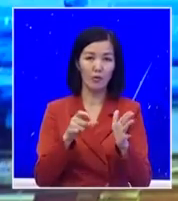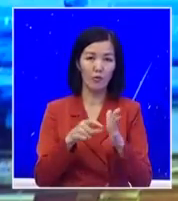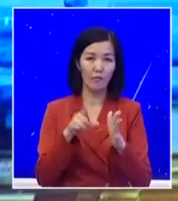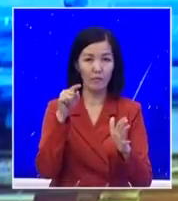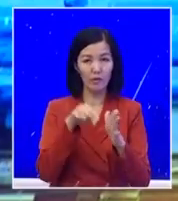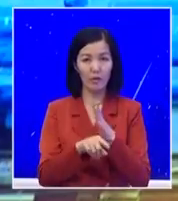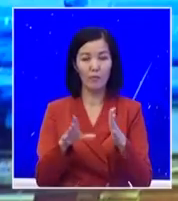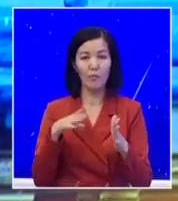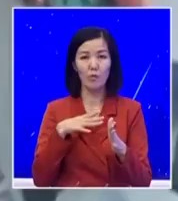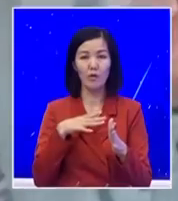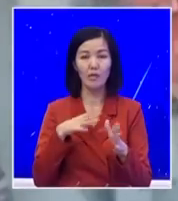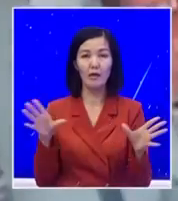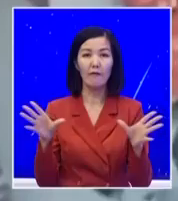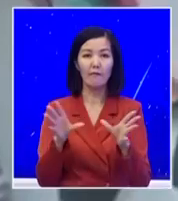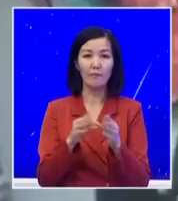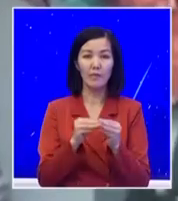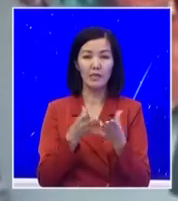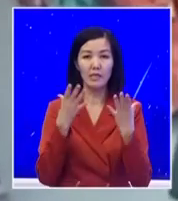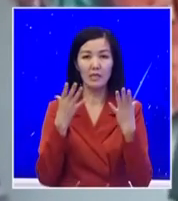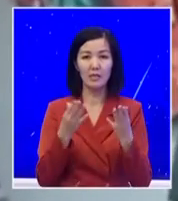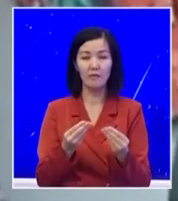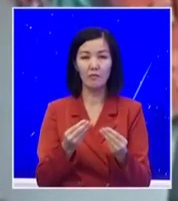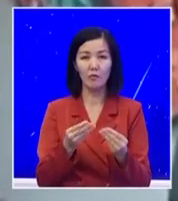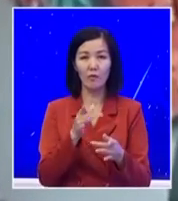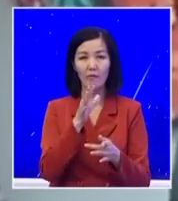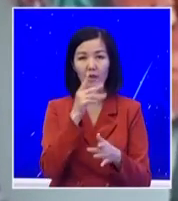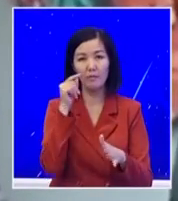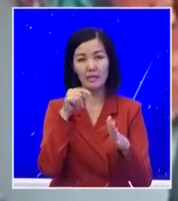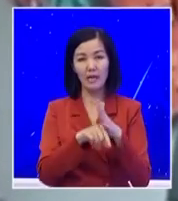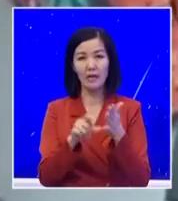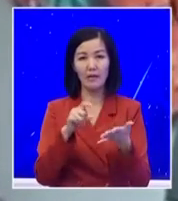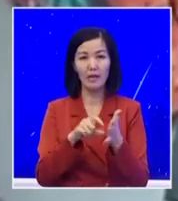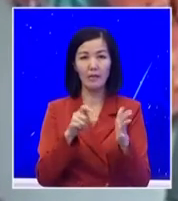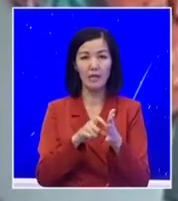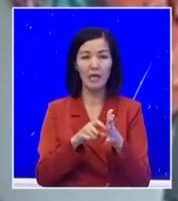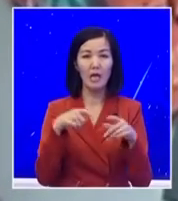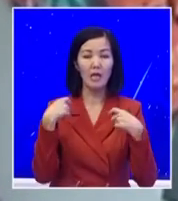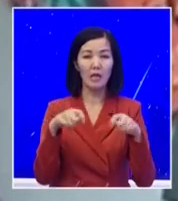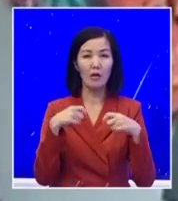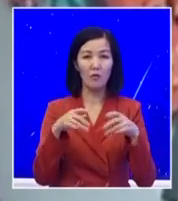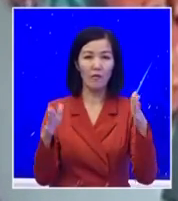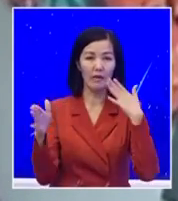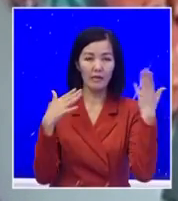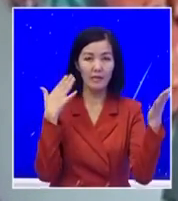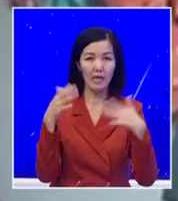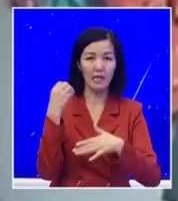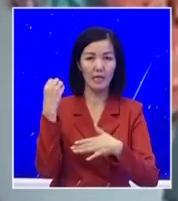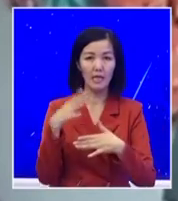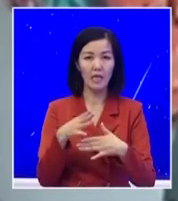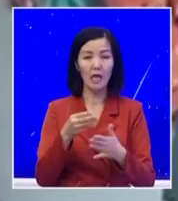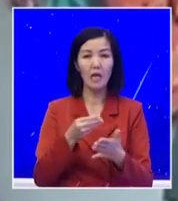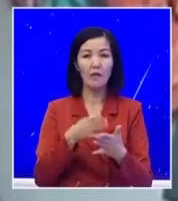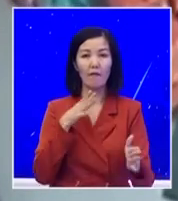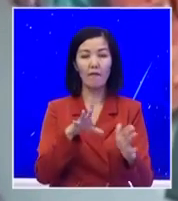полицейские установили, что супружеская пара в дневное время заходила в бутики торгово-развлекательного центра, выбирала дорогую мужскую и